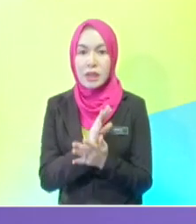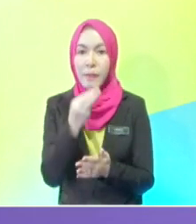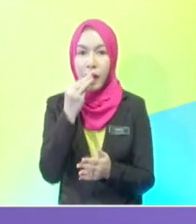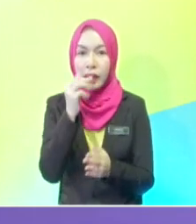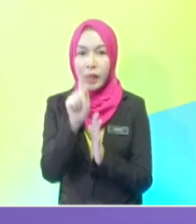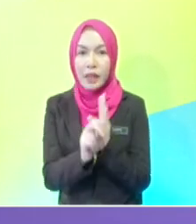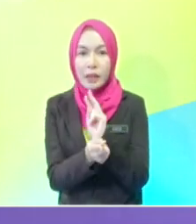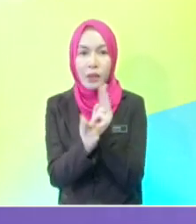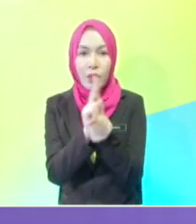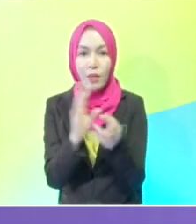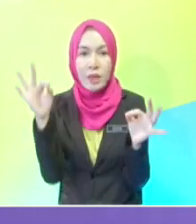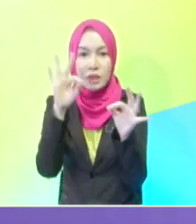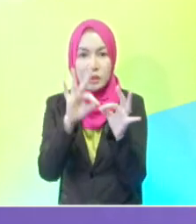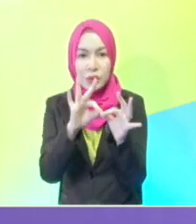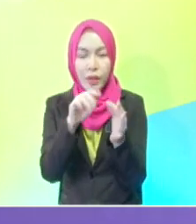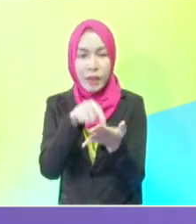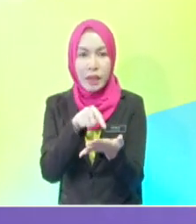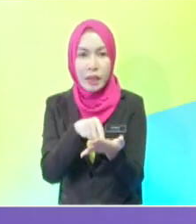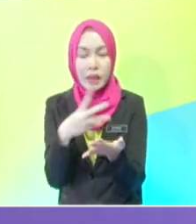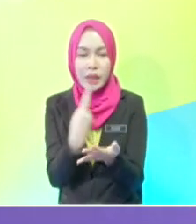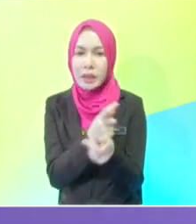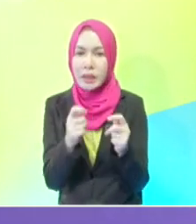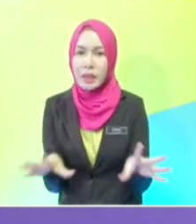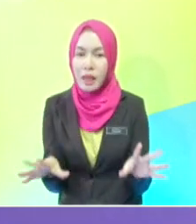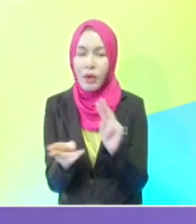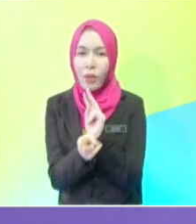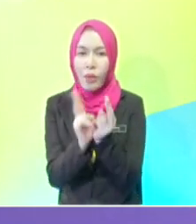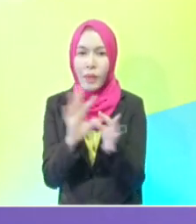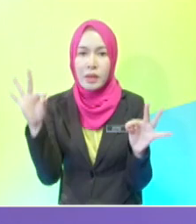kita udah ubah sesuai genetik dia melalui DNA